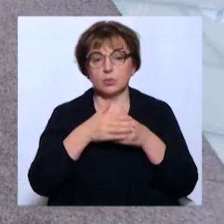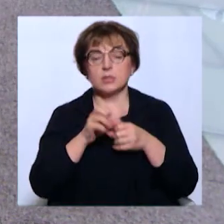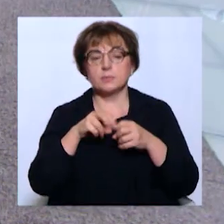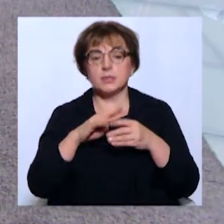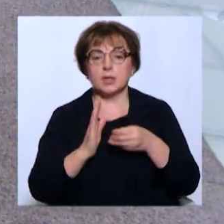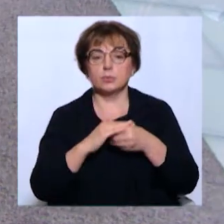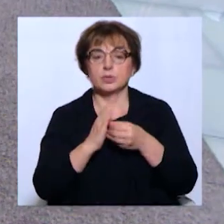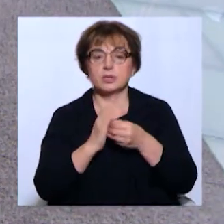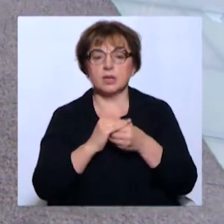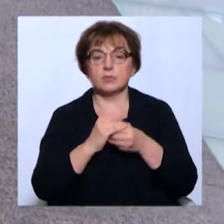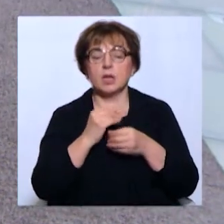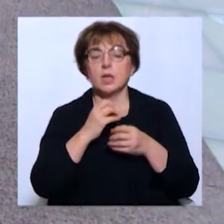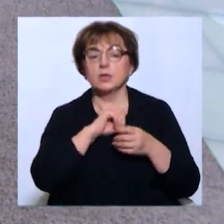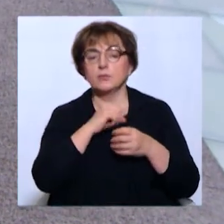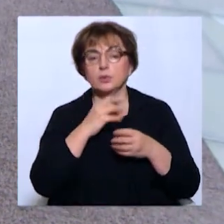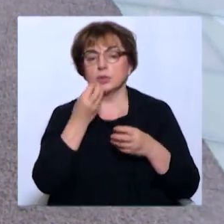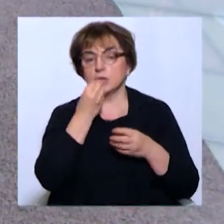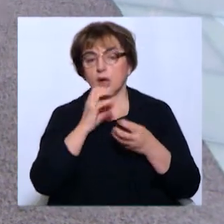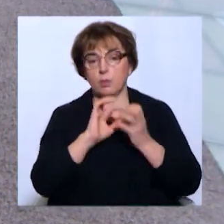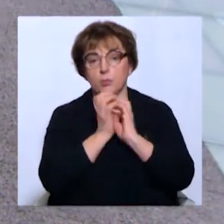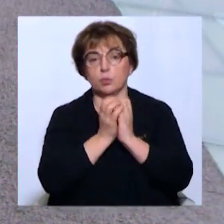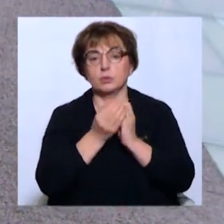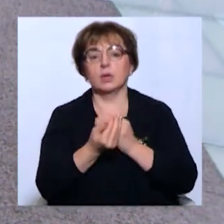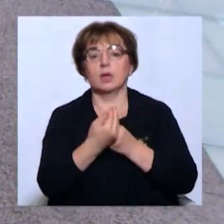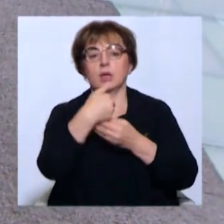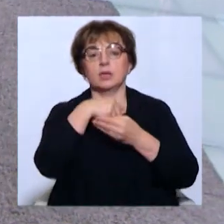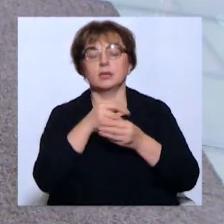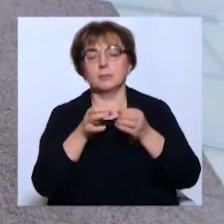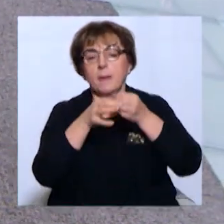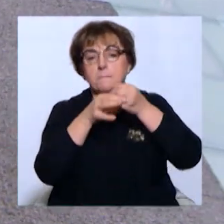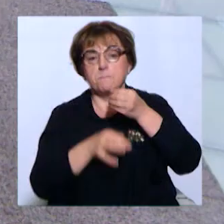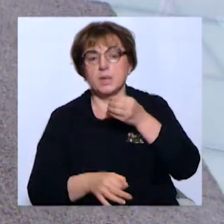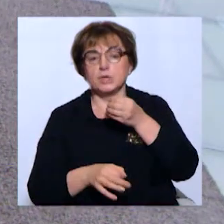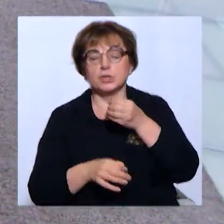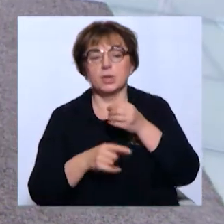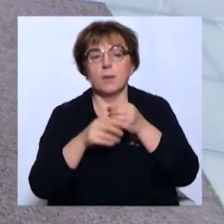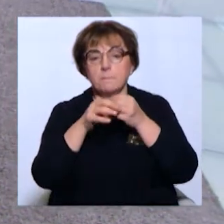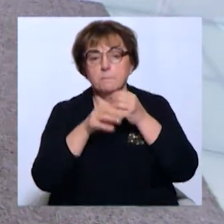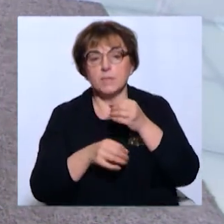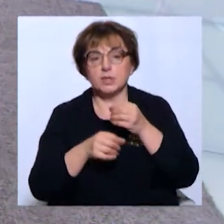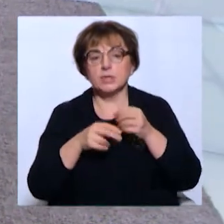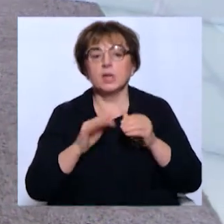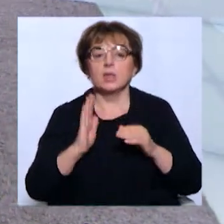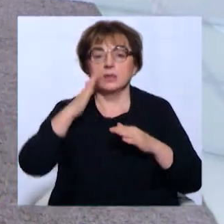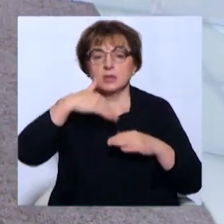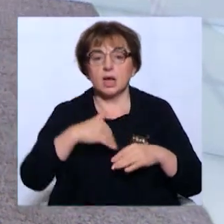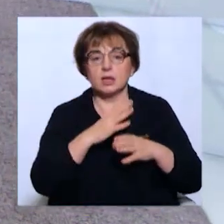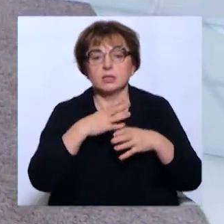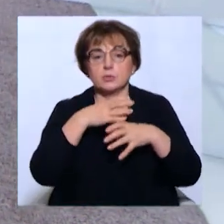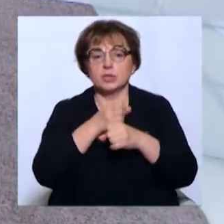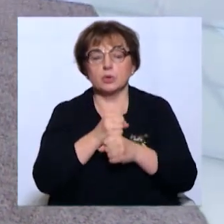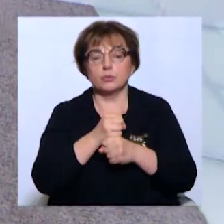ხორხსარქველით და საკვები გუნდა გადადის საკლაპავ მილში. საკლაპავი მილის ტალღისებური